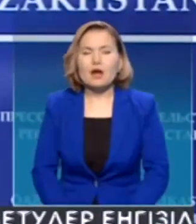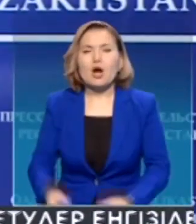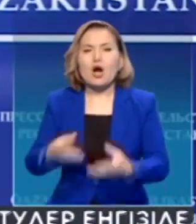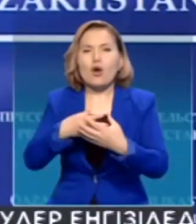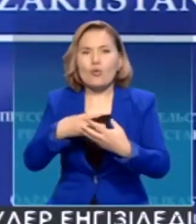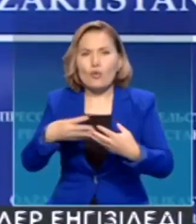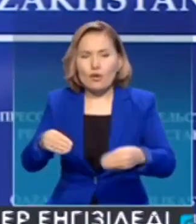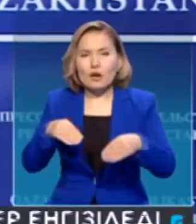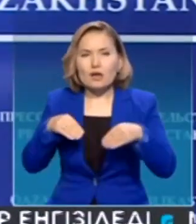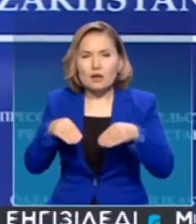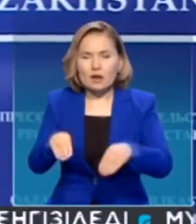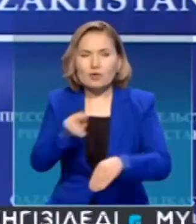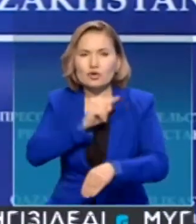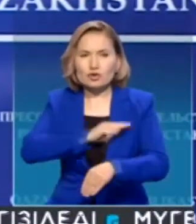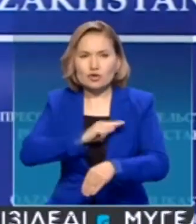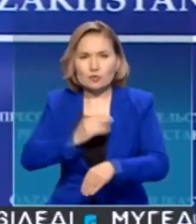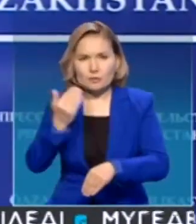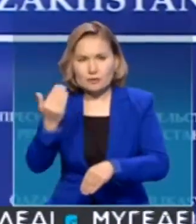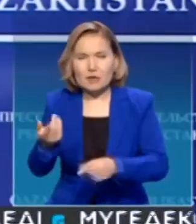көктемдегі егіс үшін